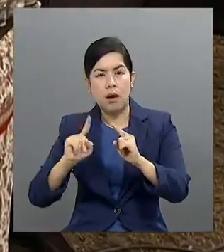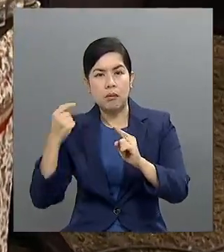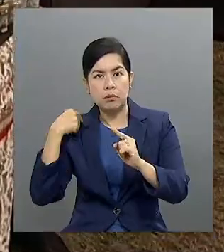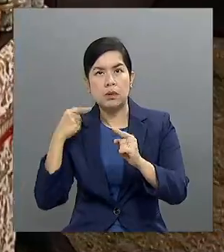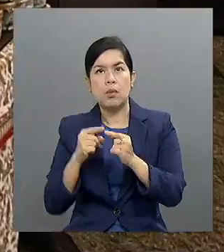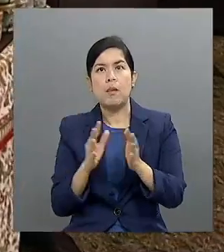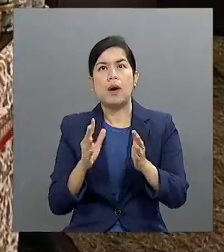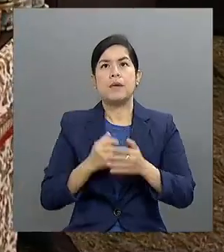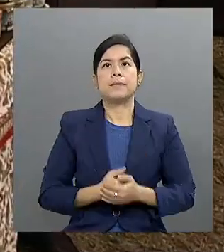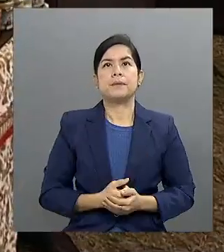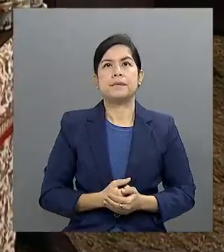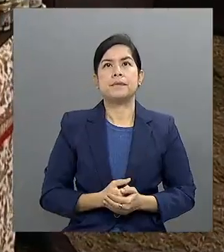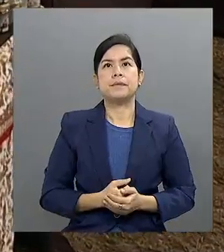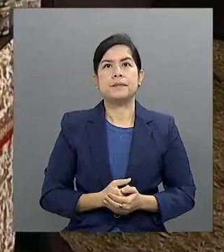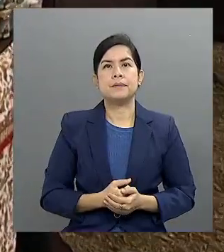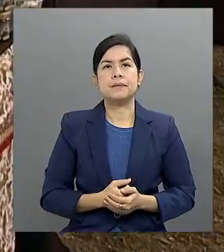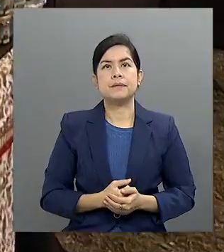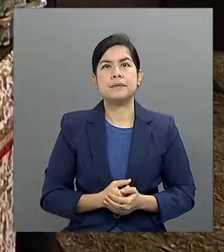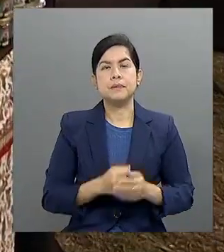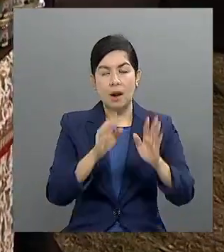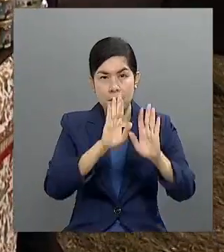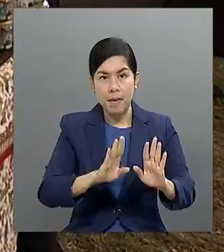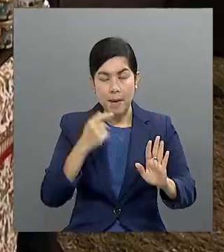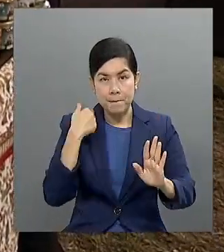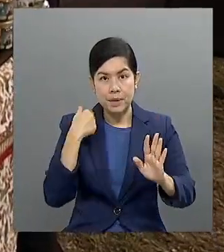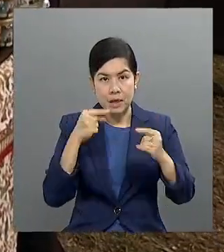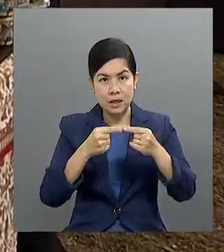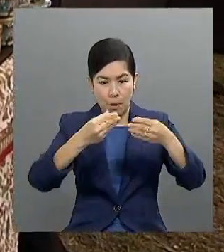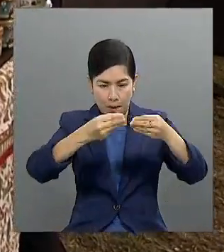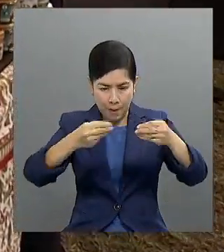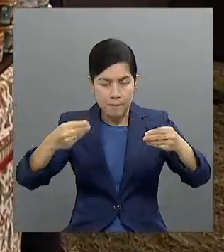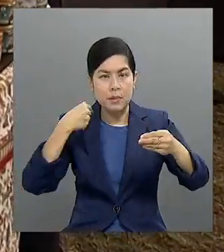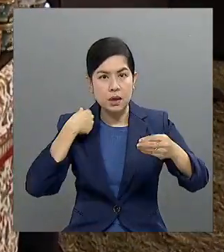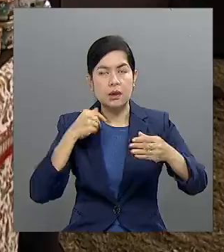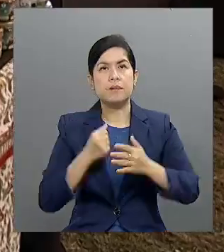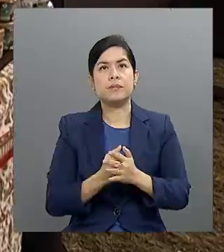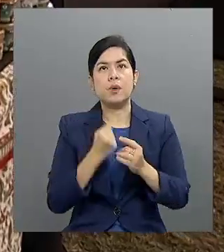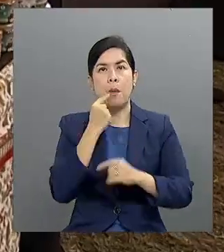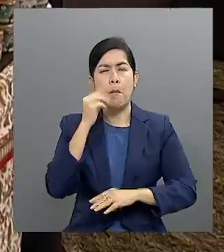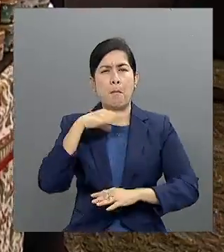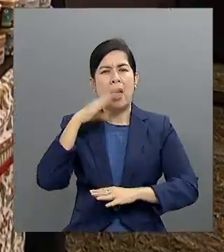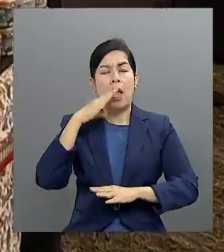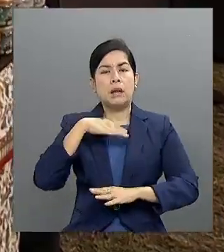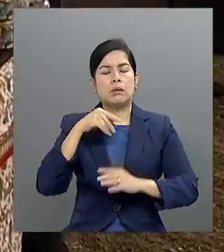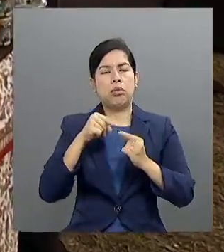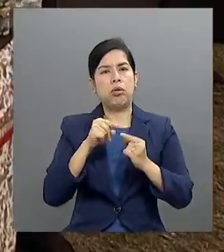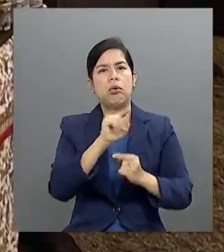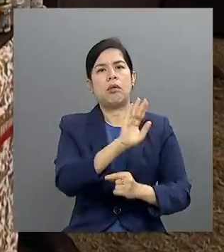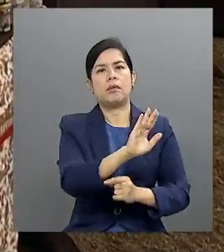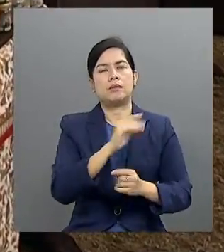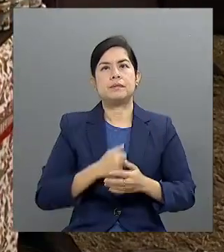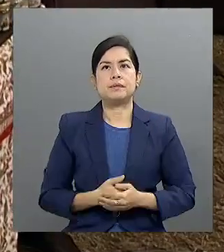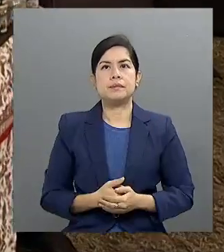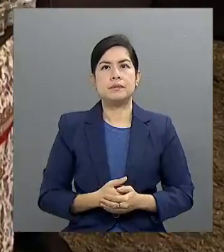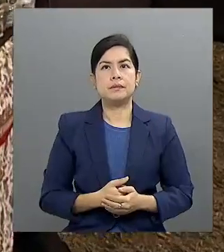ะคะ นี่นี่เป็นแบบเป็นแพ็คอย่างนี้ก็สะดวกดีนะพี่ยุ้ย นรกแมงดาก็มี นรกจ้ะเป็นแค่ชื่อน้ำพริก ใช่จ้ะน้ำพริกนรกแมงด